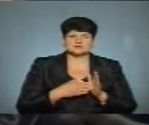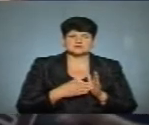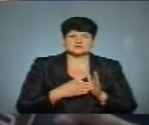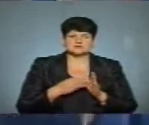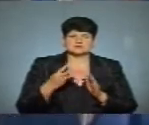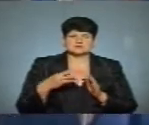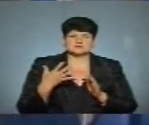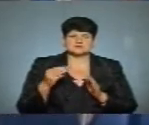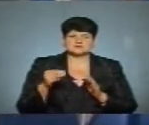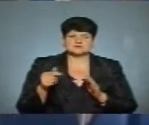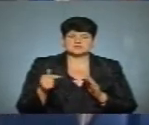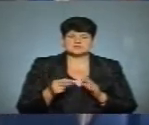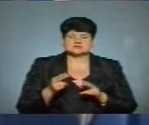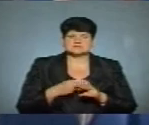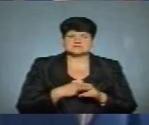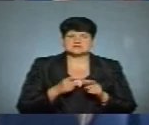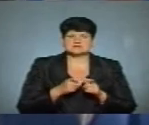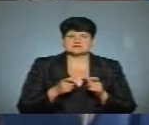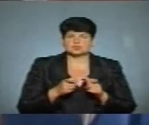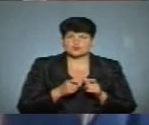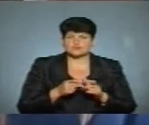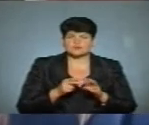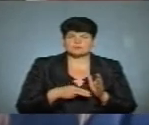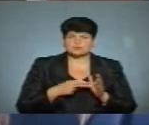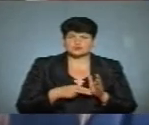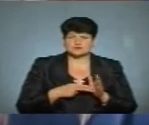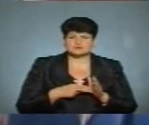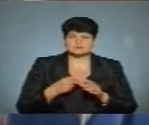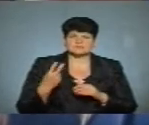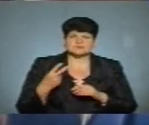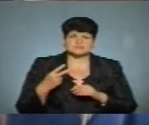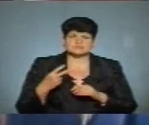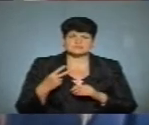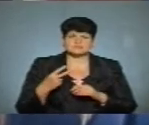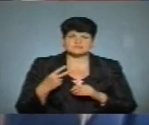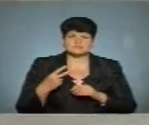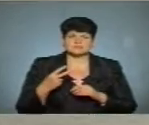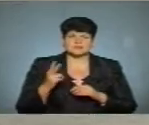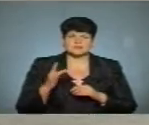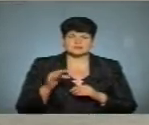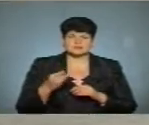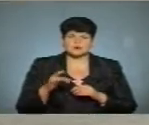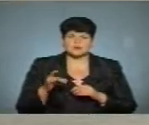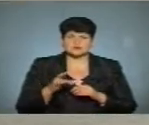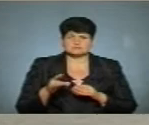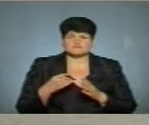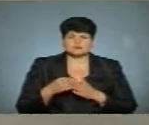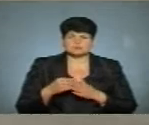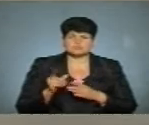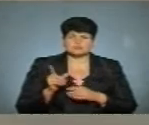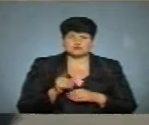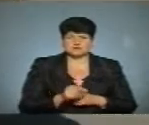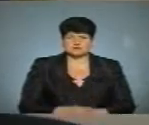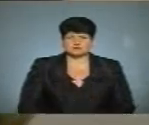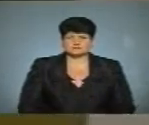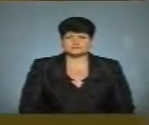35 тисяч гривень. То за безквитковий проїзд сума штрафу сягає 20-кратного розміру від вартості проїзду. Світлана Лазорик, Оксана Галіяш.